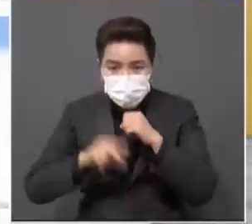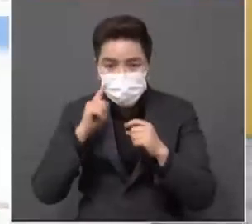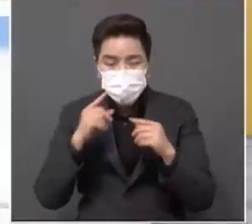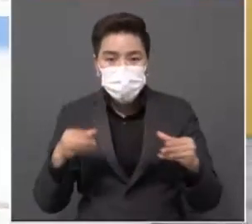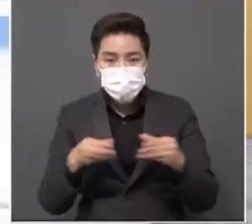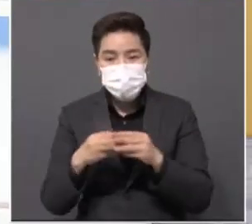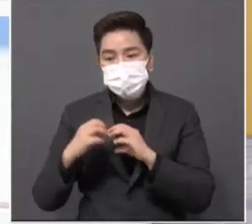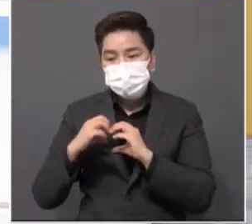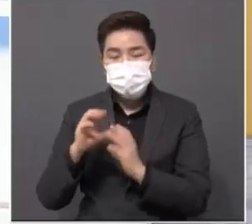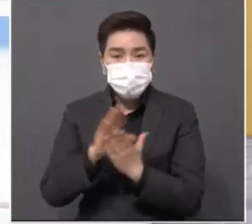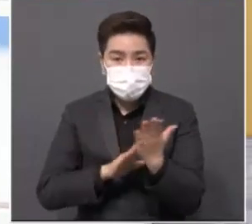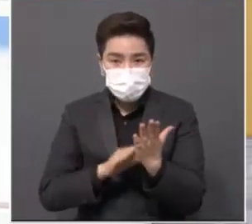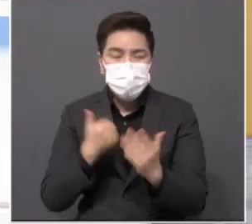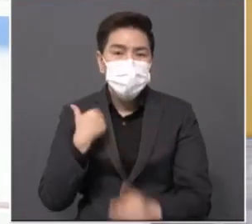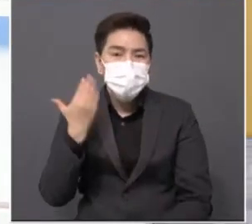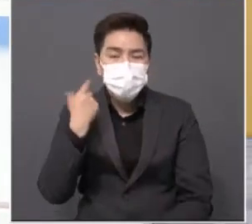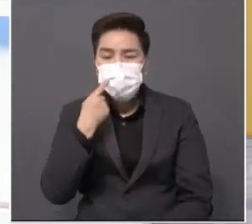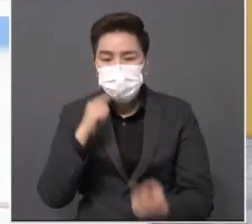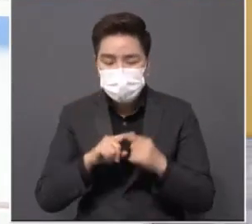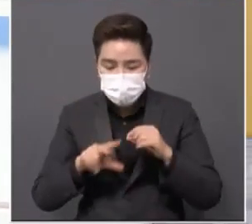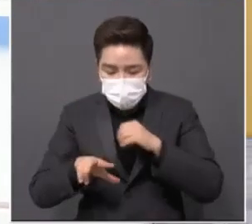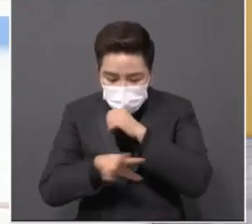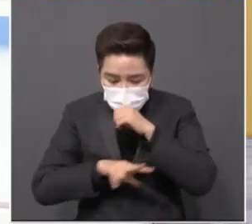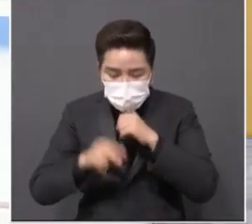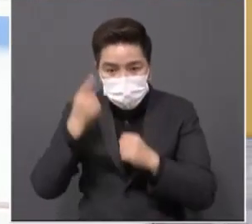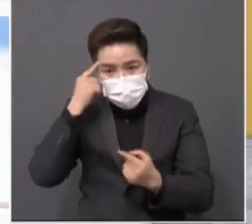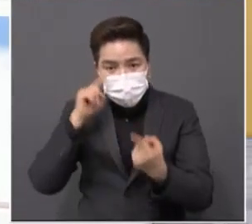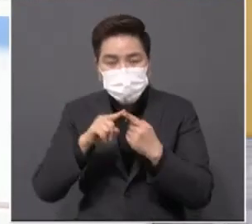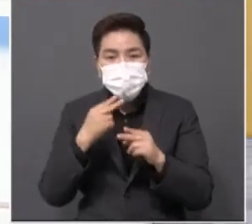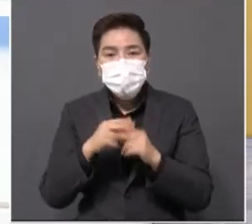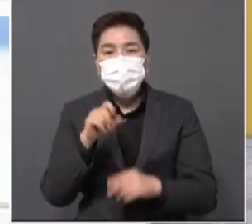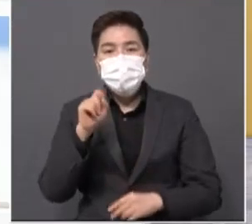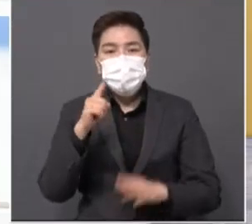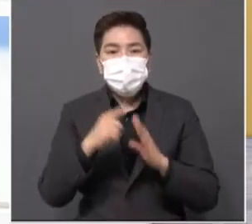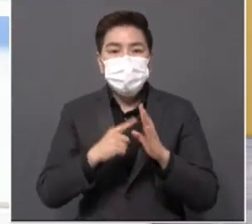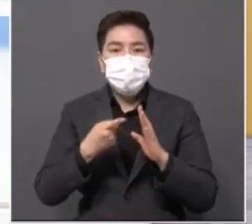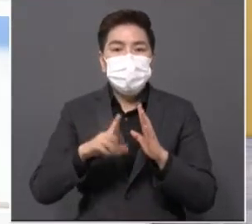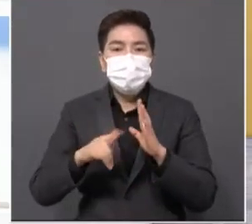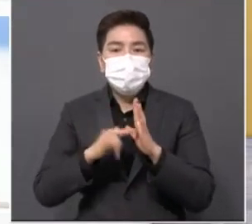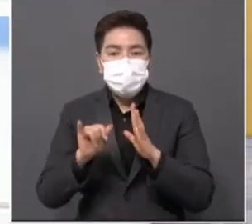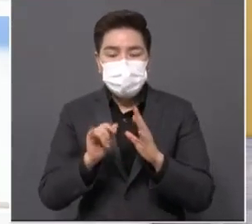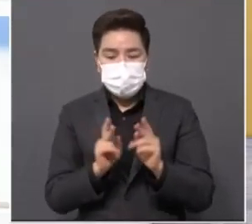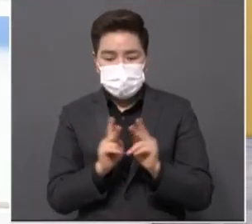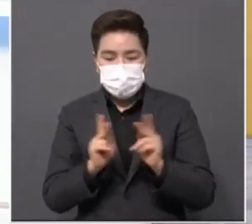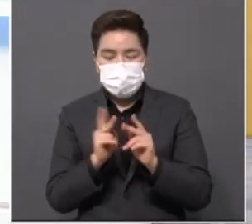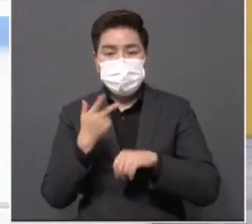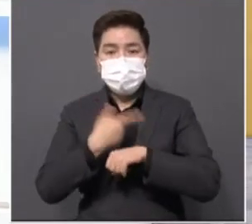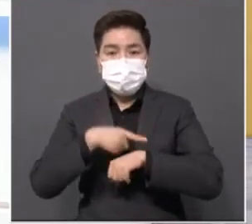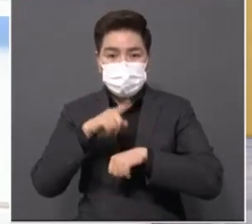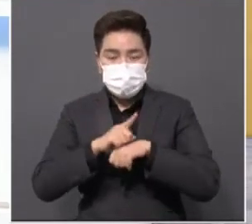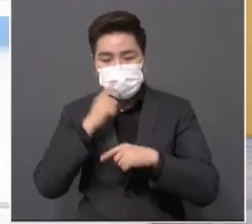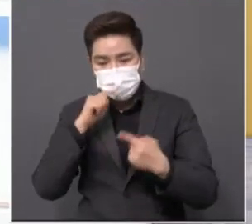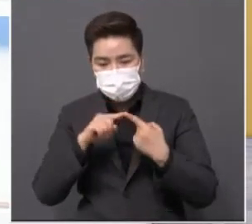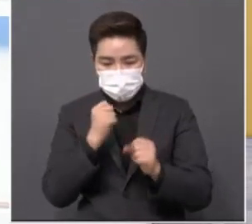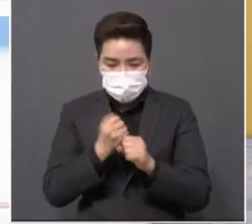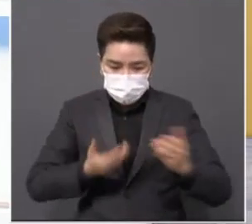พักนี้ พักคมใจไยก่อนแนี้ถาหากพทถึ การชาก alrightนั่เป็ประธานกรมมาที่การวษามัน